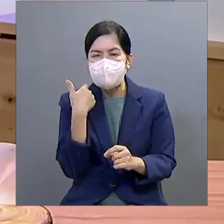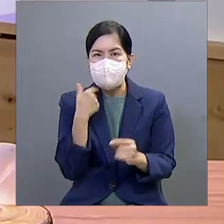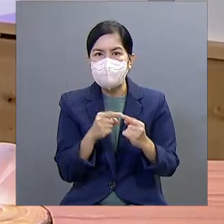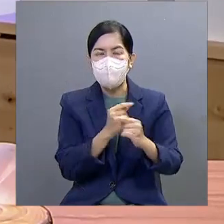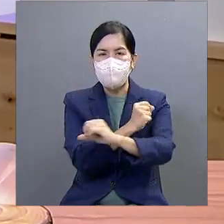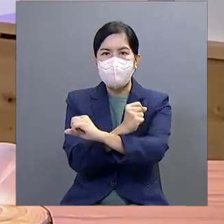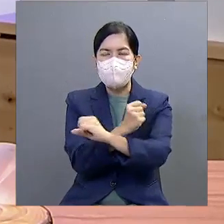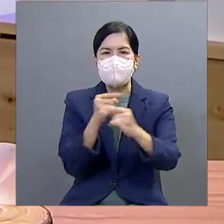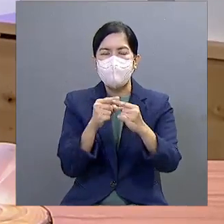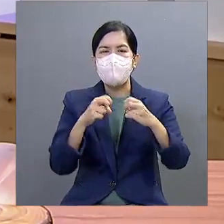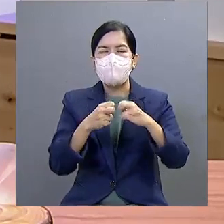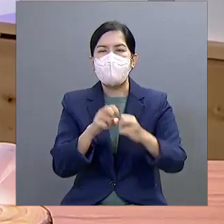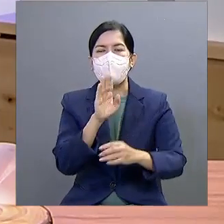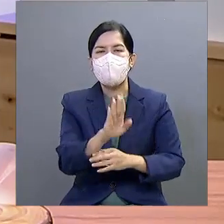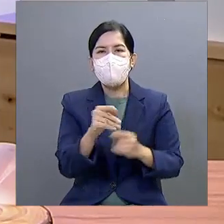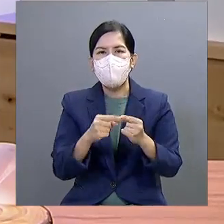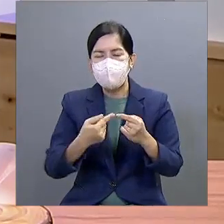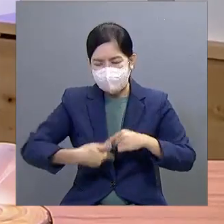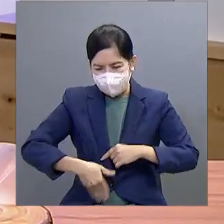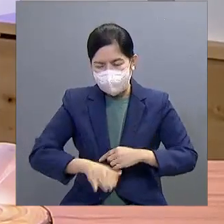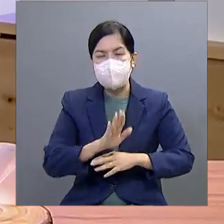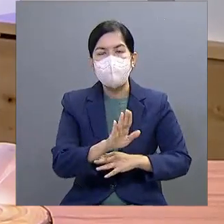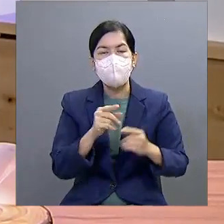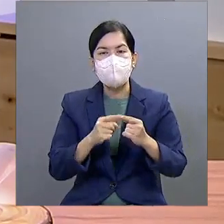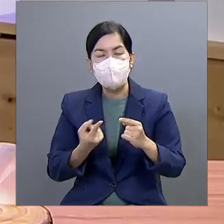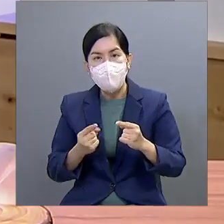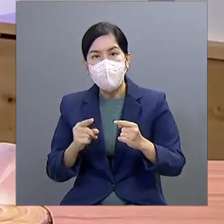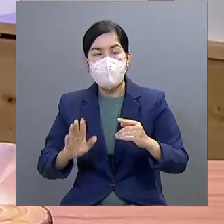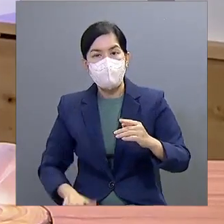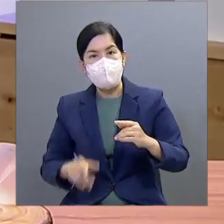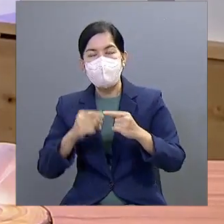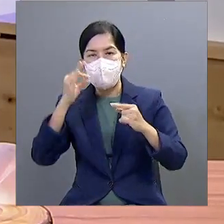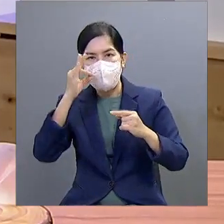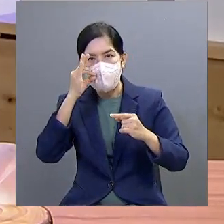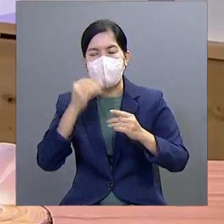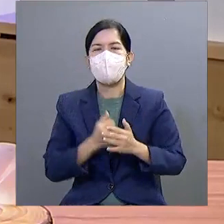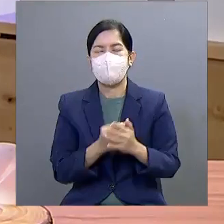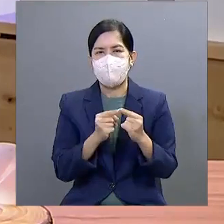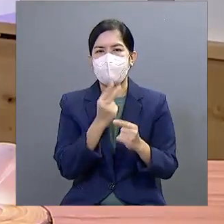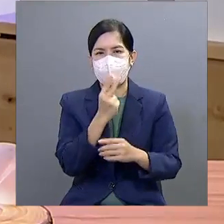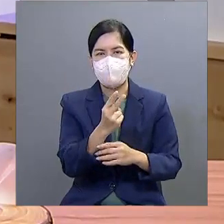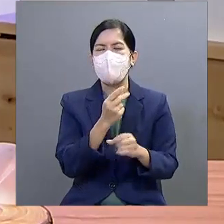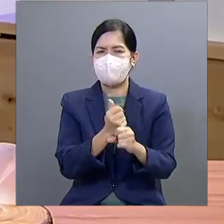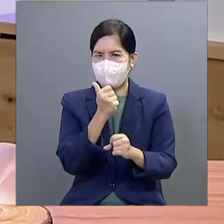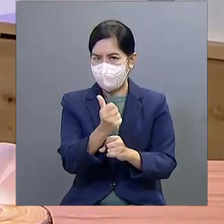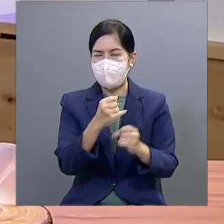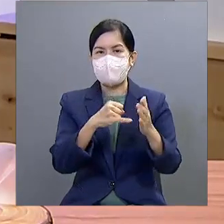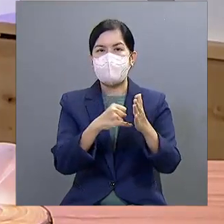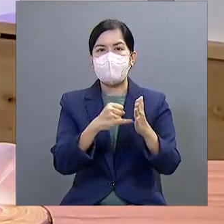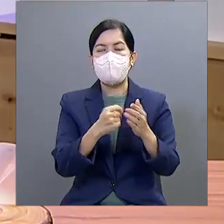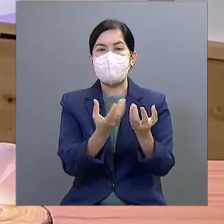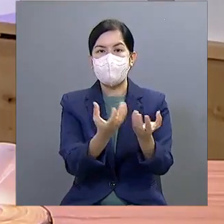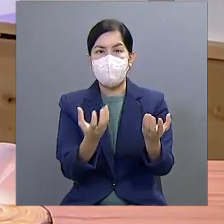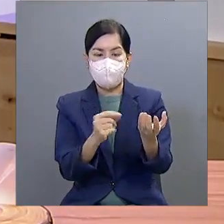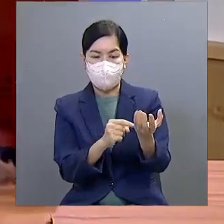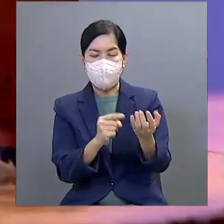เนี่ยจะหายไปทันทีด้วยอุปกรณ์ง่ายๆนะคะในช่วง Easy Handmade ทำได้ง่ายนิดเดียววัสดุอุปกรณ์จะมีอะไรบ้างเ